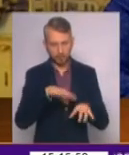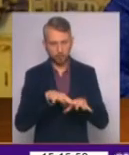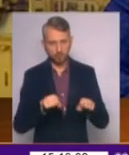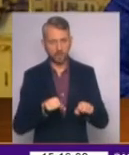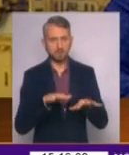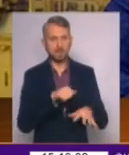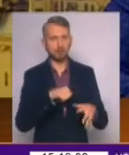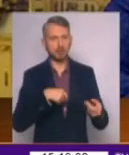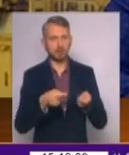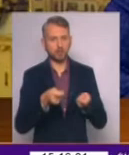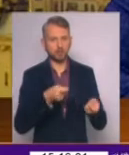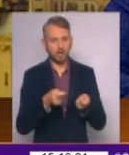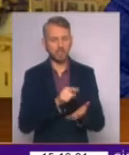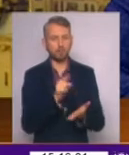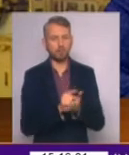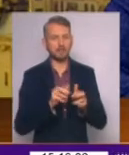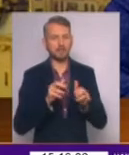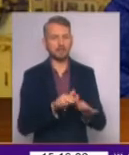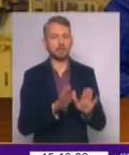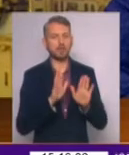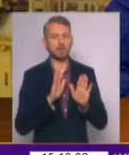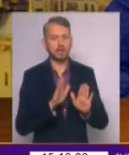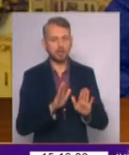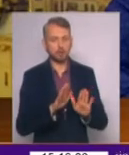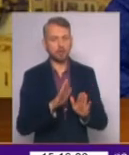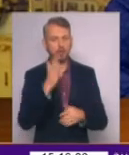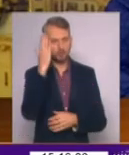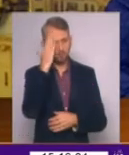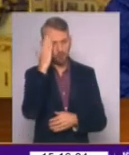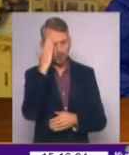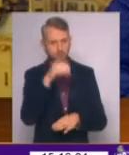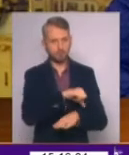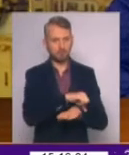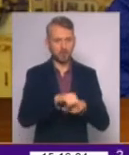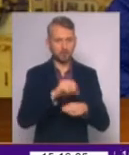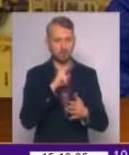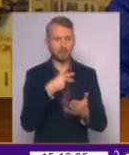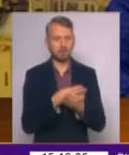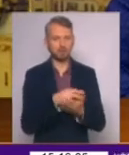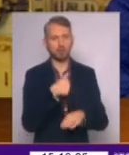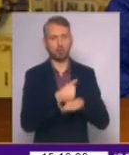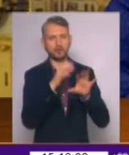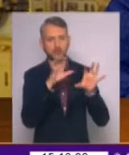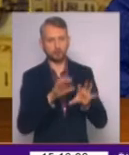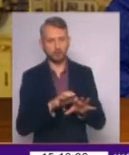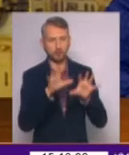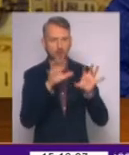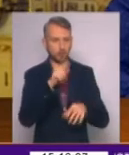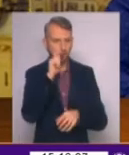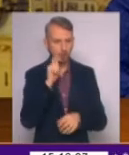місцевого самоврядування повинні діяти виключно в спосіб, в межах, передбачених Конституцією і законами